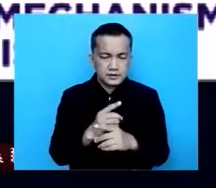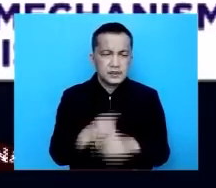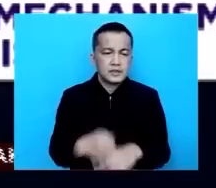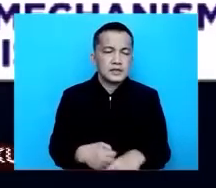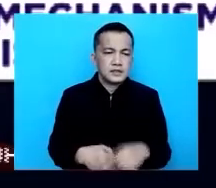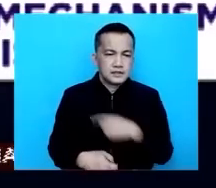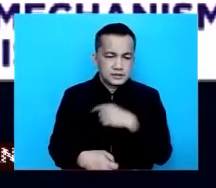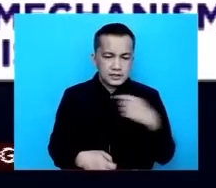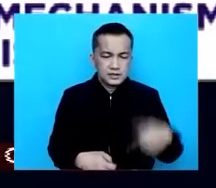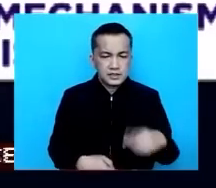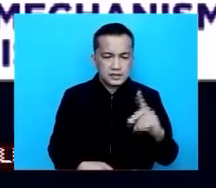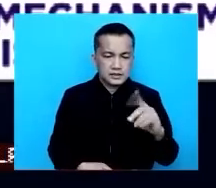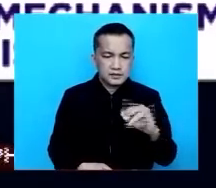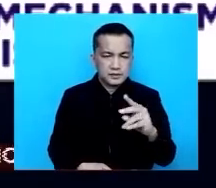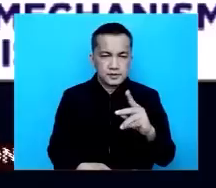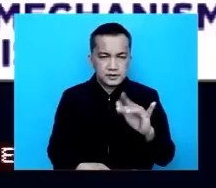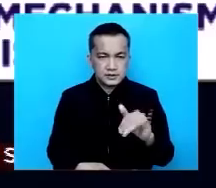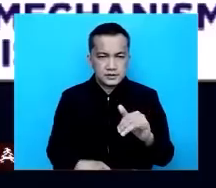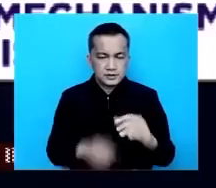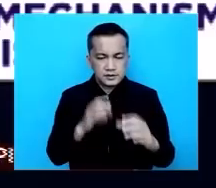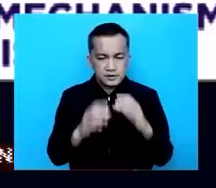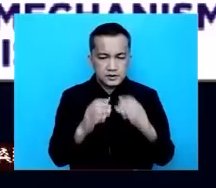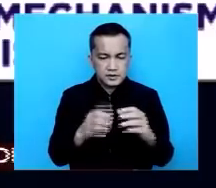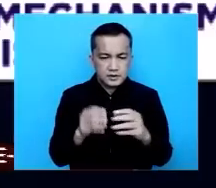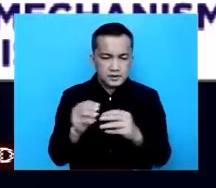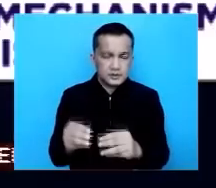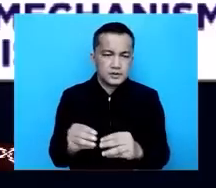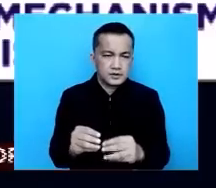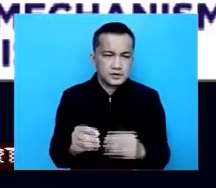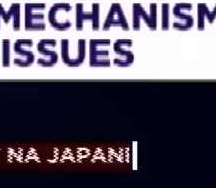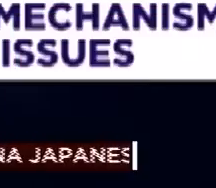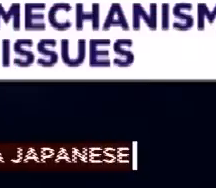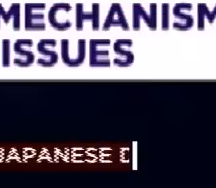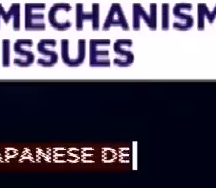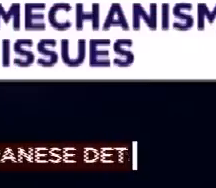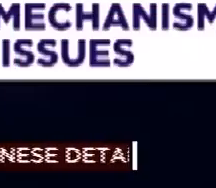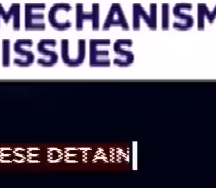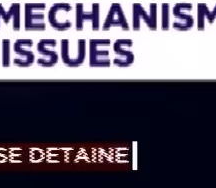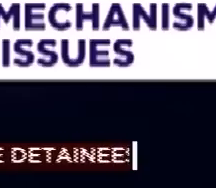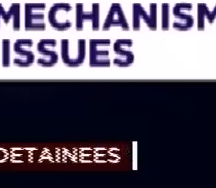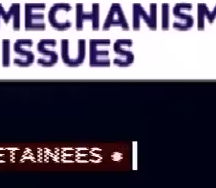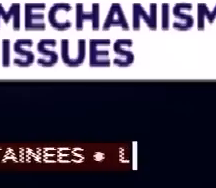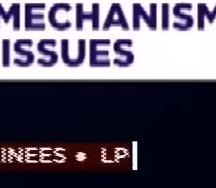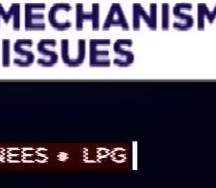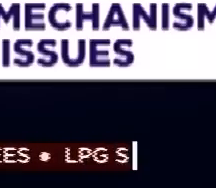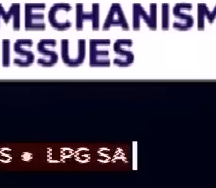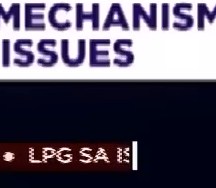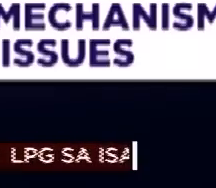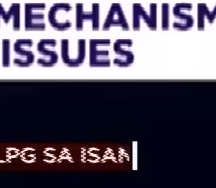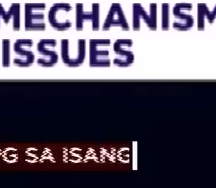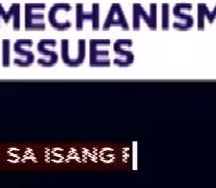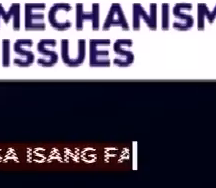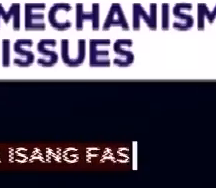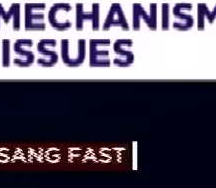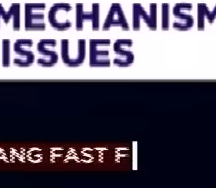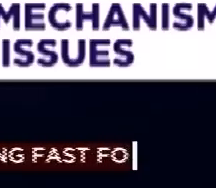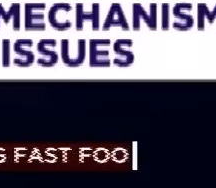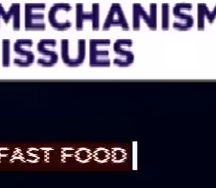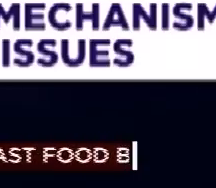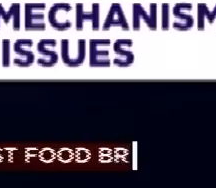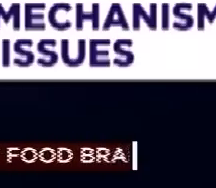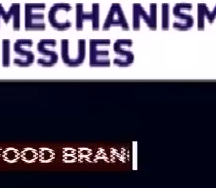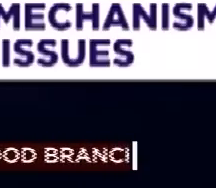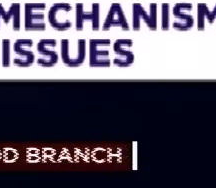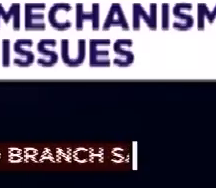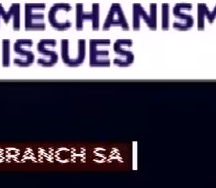ang paiiralin. Communication mechanism o mas bukas na komunikasyon ang napagkasunduan kamakailan ni na Pangulong Marcos at